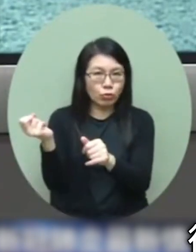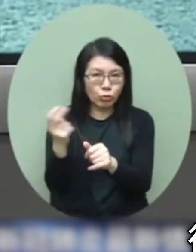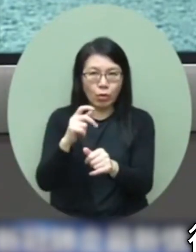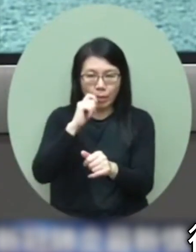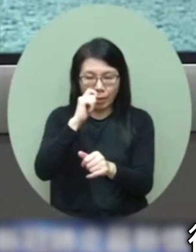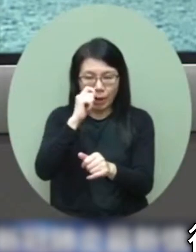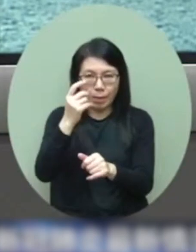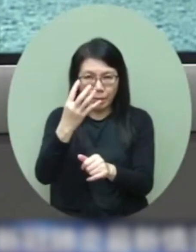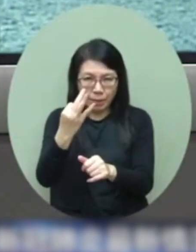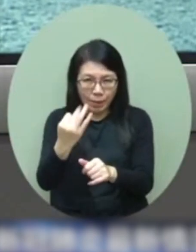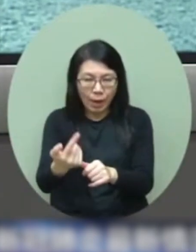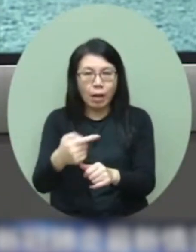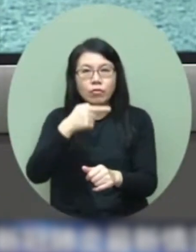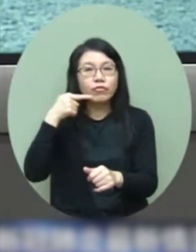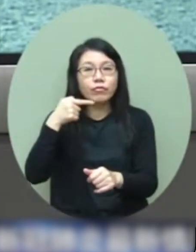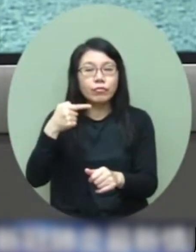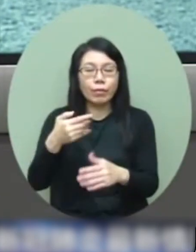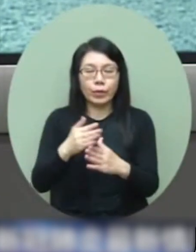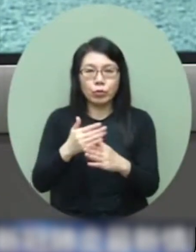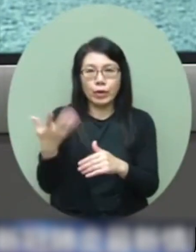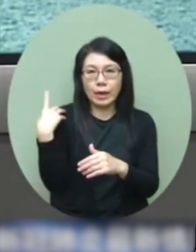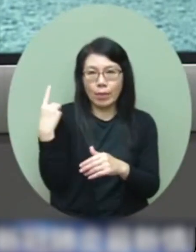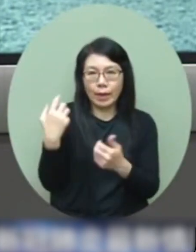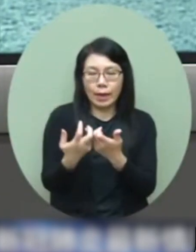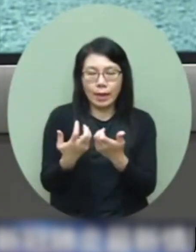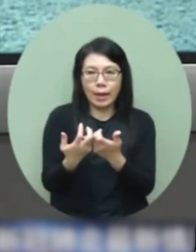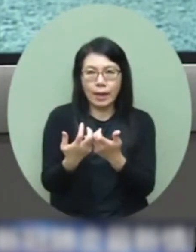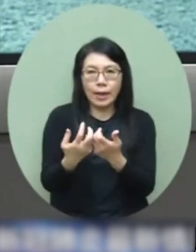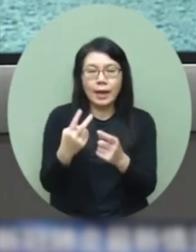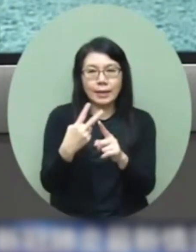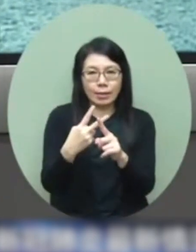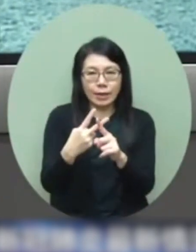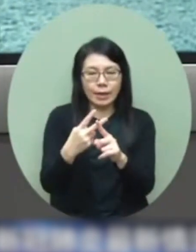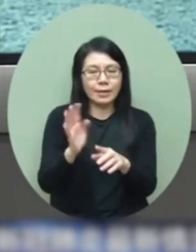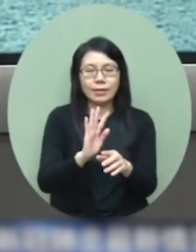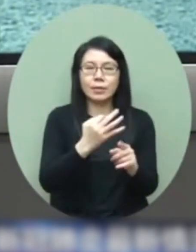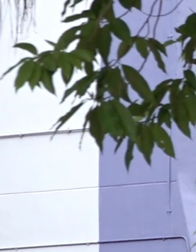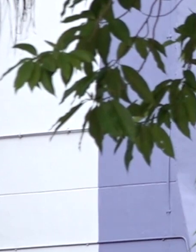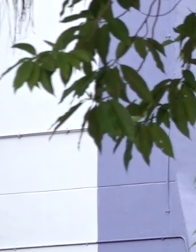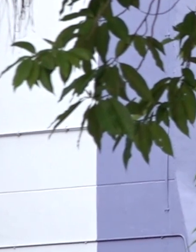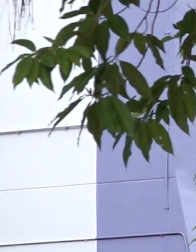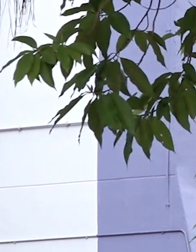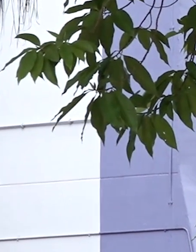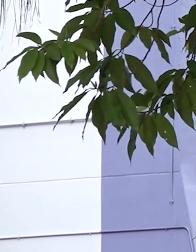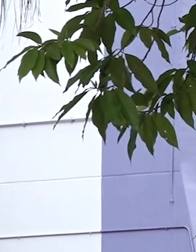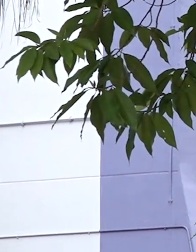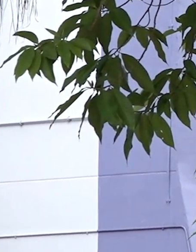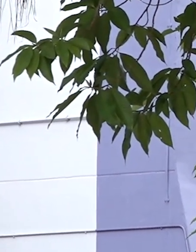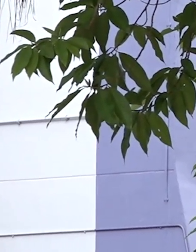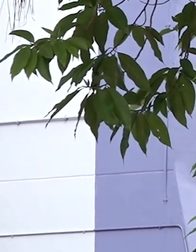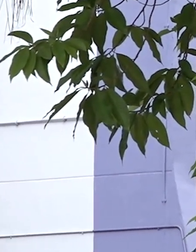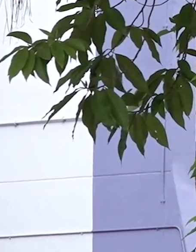做咗幾次，咁結果都係陰性嘅。咁所以琴日嘅數字咧就應該係12個，就唔係13個咯。今日我哋就收多